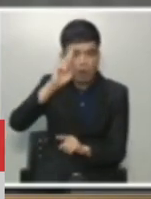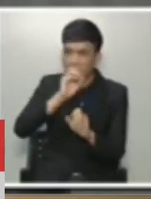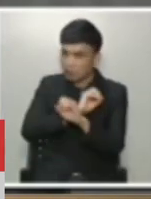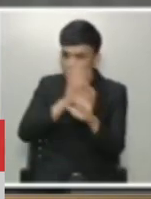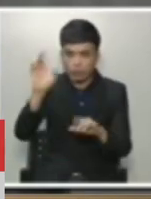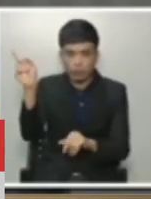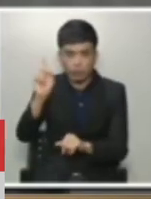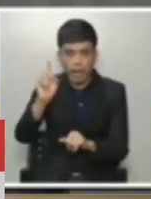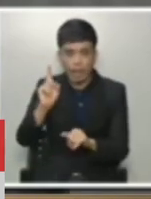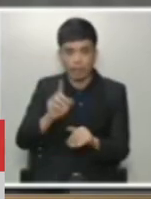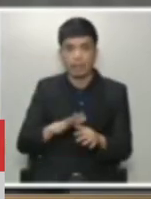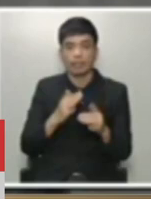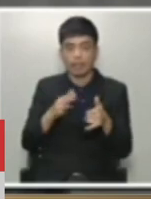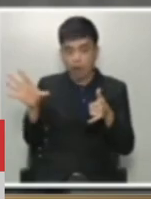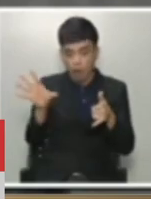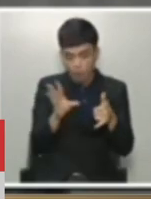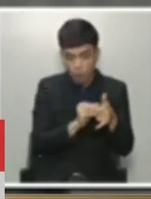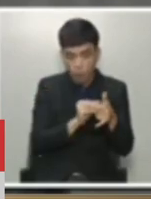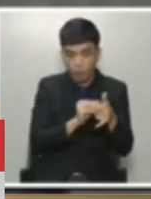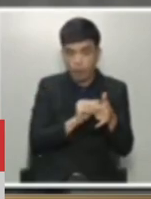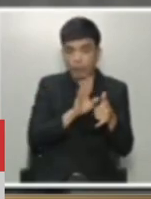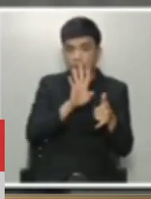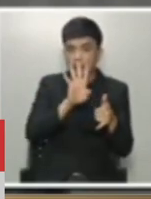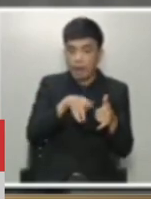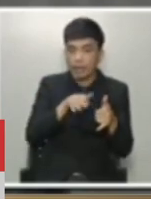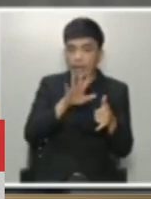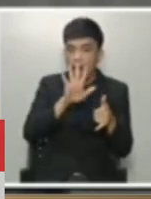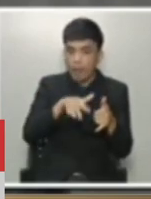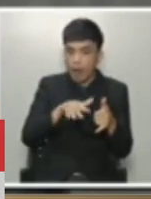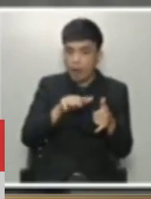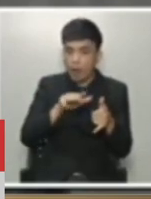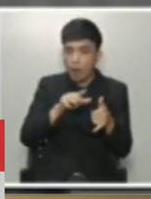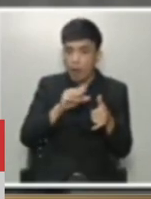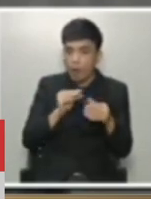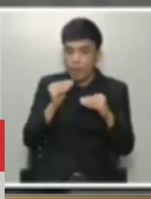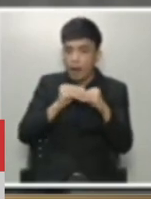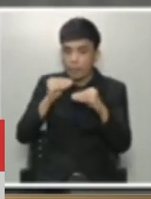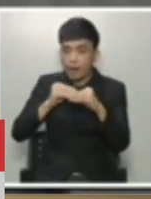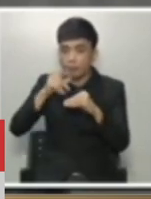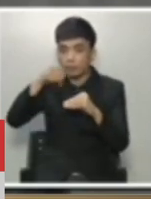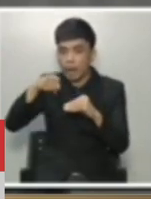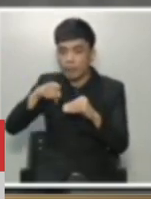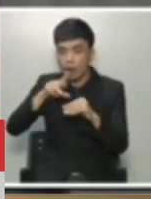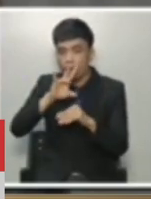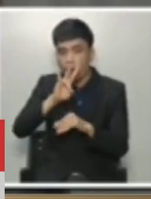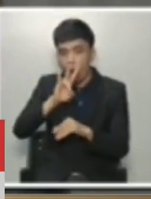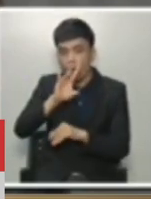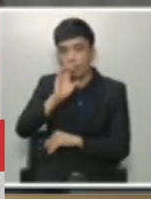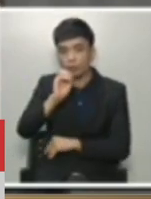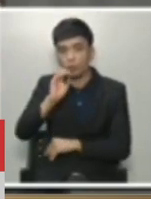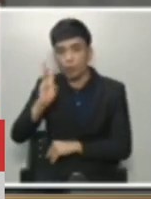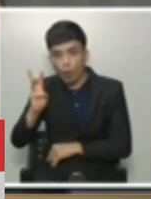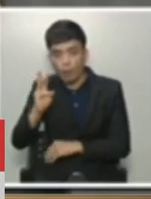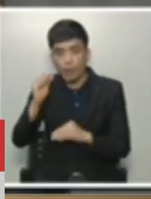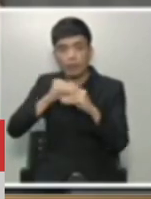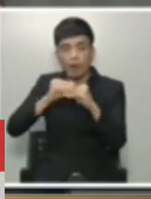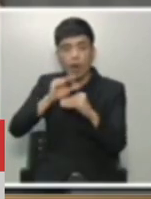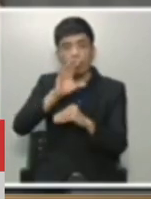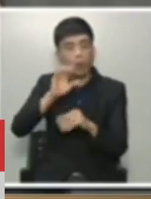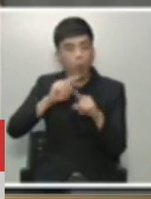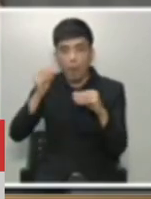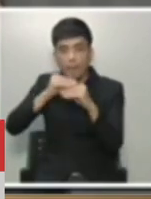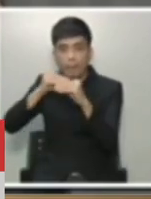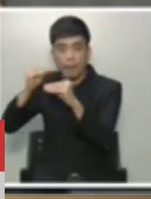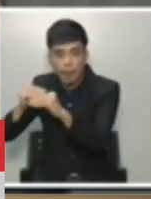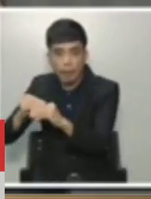6,000 ไล่ขึ้นมาเป็นวันละ 1,000 106เป็น170กว่าอัตราการตายจริ